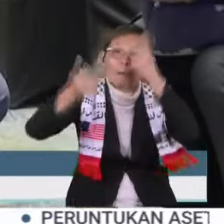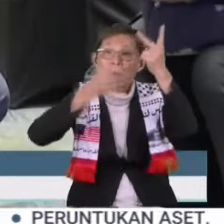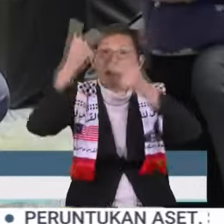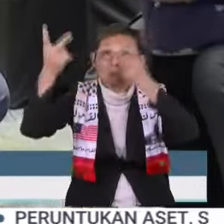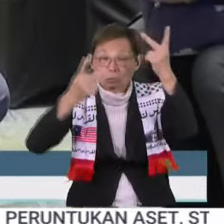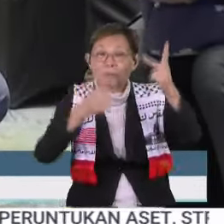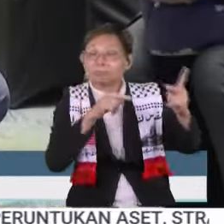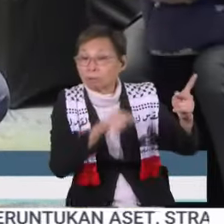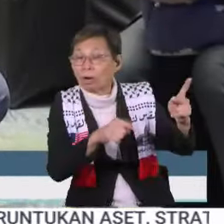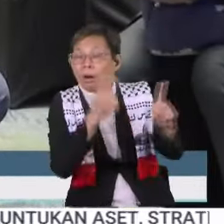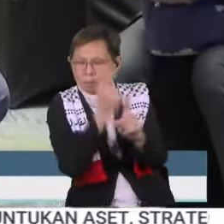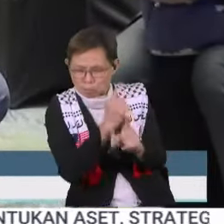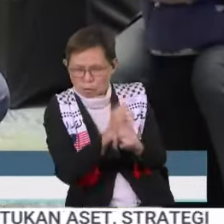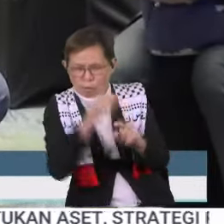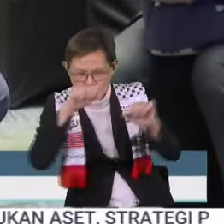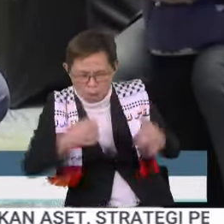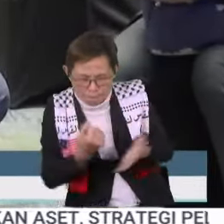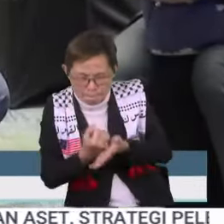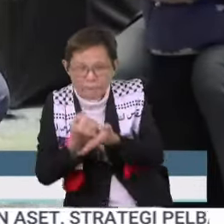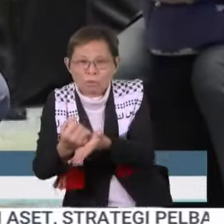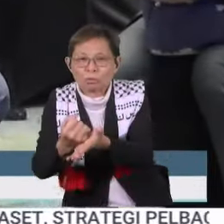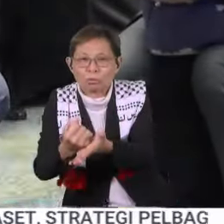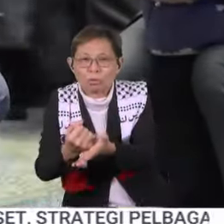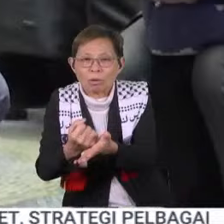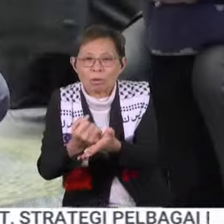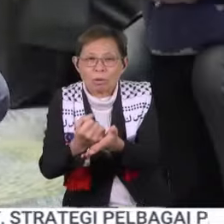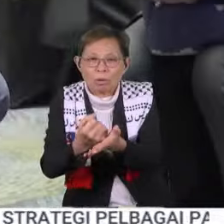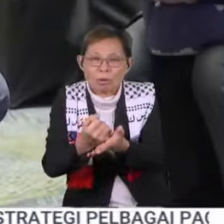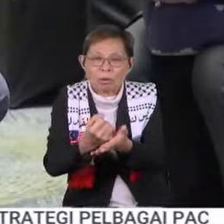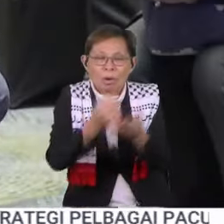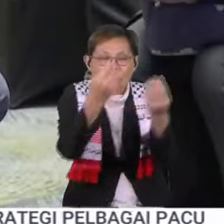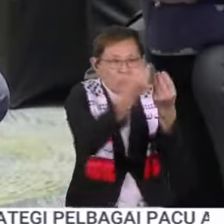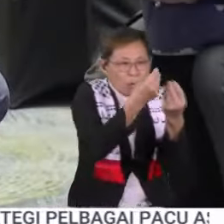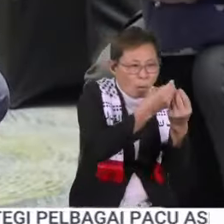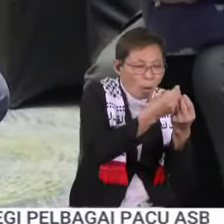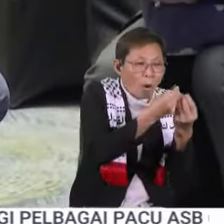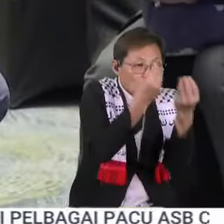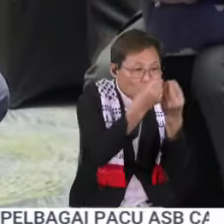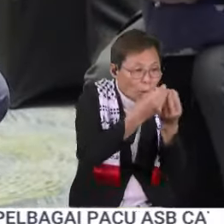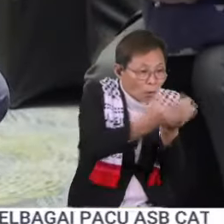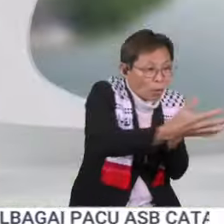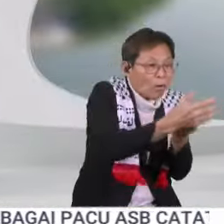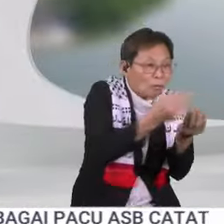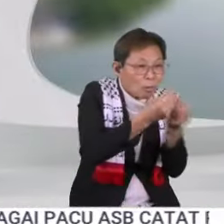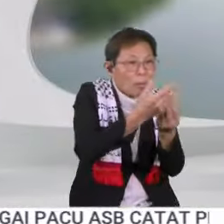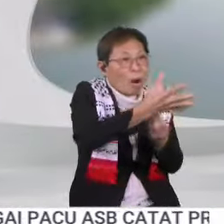ini betul-betul boleh membantu dengan angka-angka yang ada diperolehi.